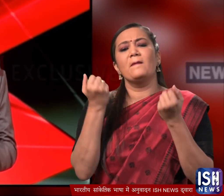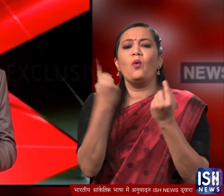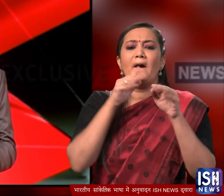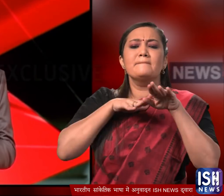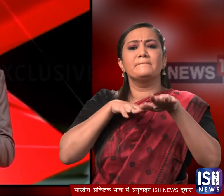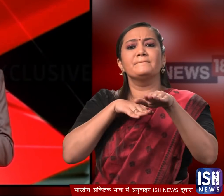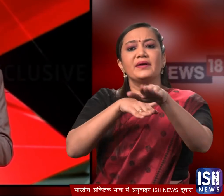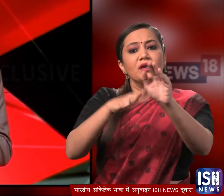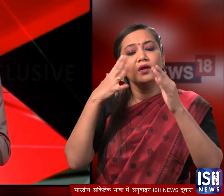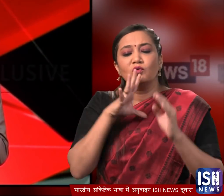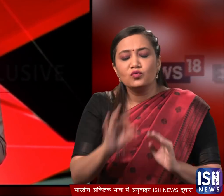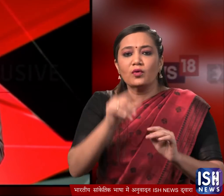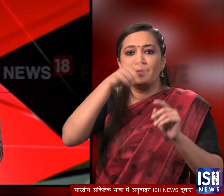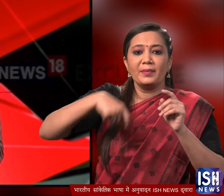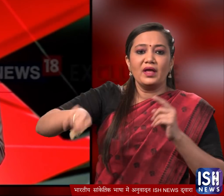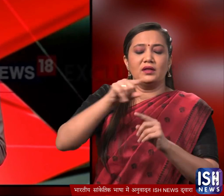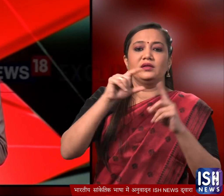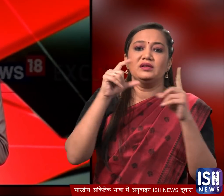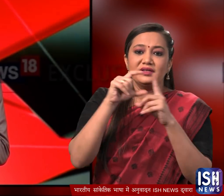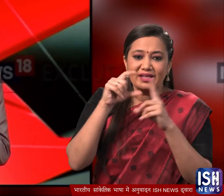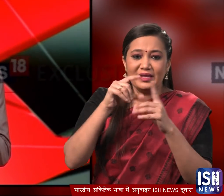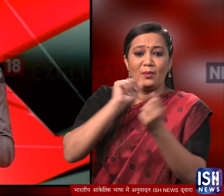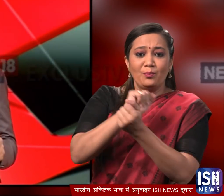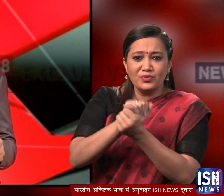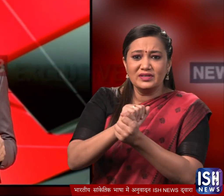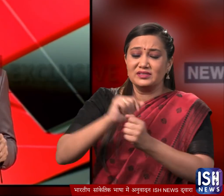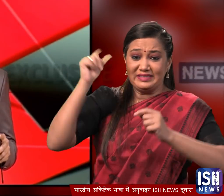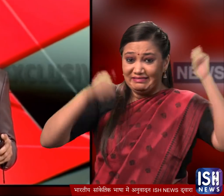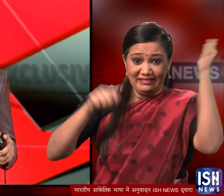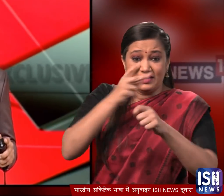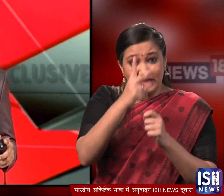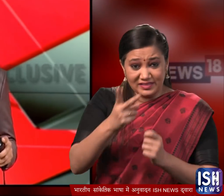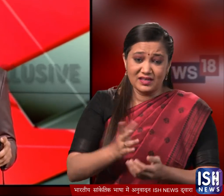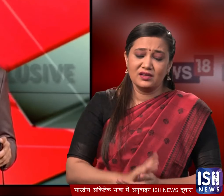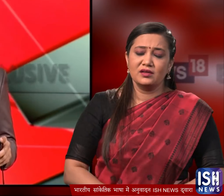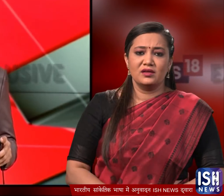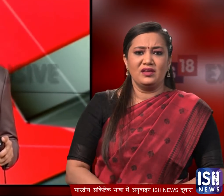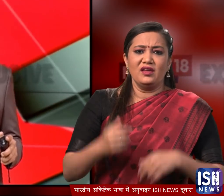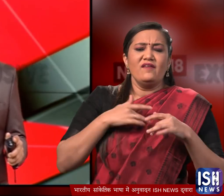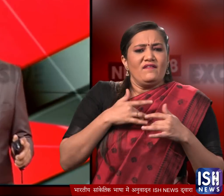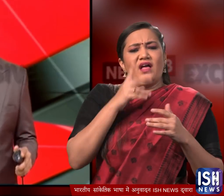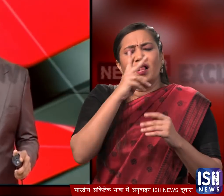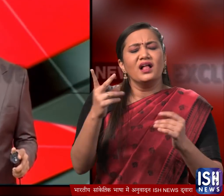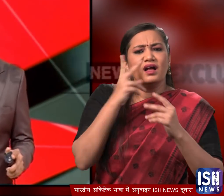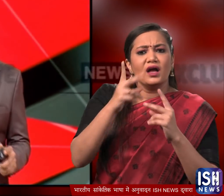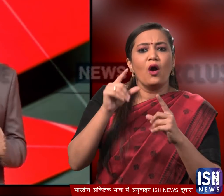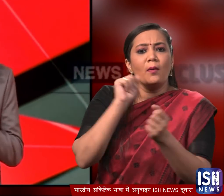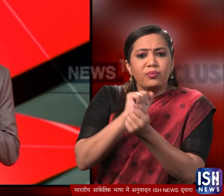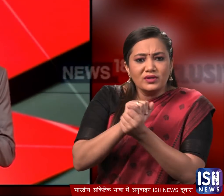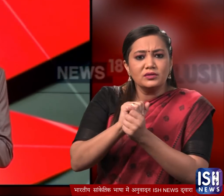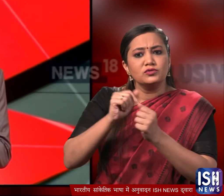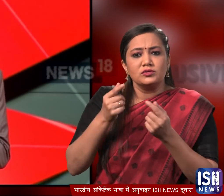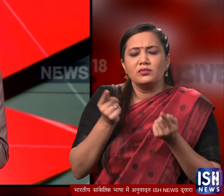परेड के नाम पर दिल्ली में दंगाइयों ने पुलिस वालों पर जिस कदर हमले हुए, उससे तो यही लगता है कि